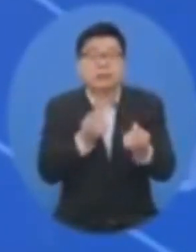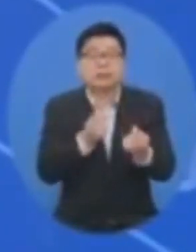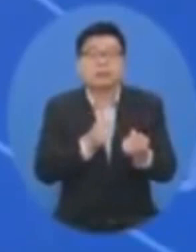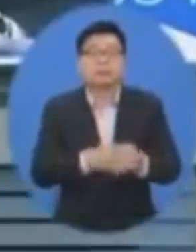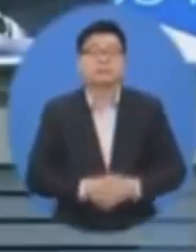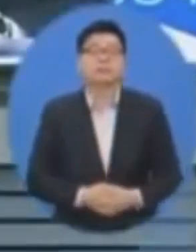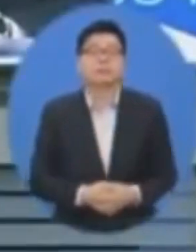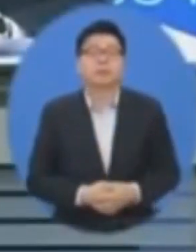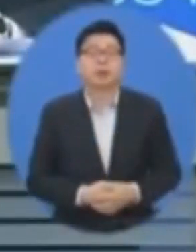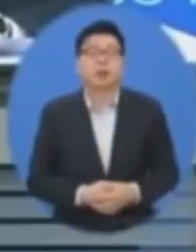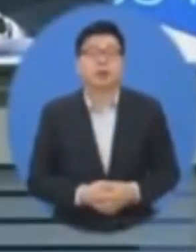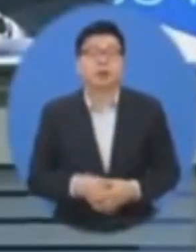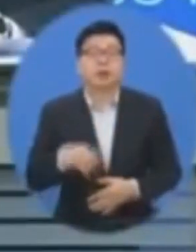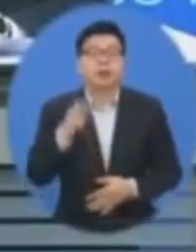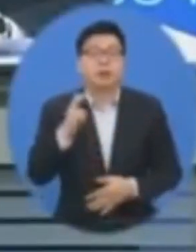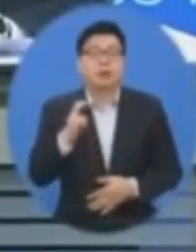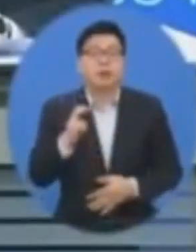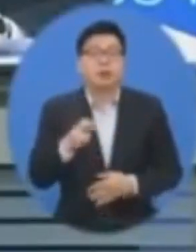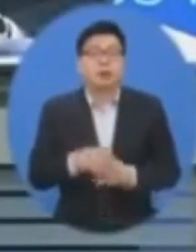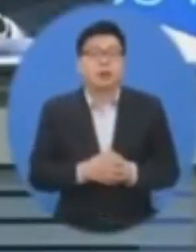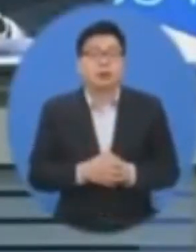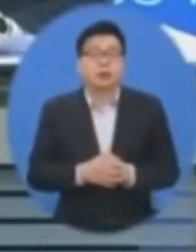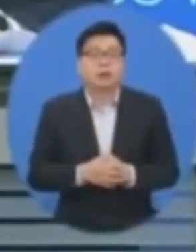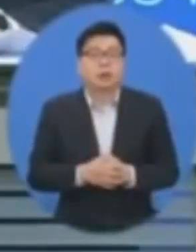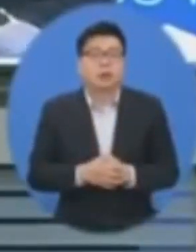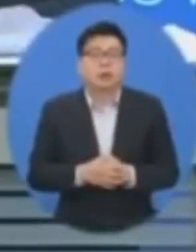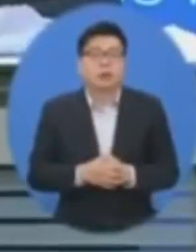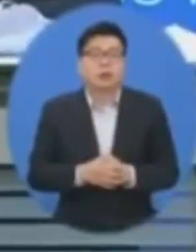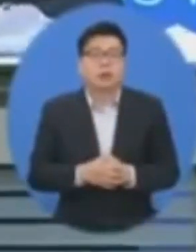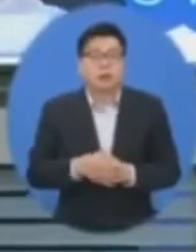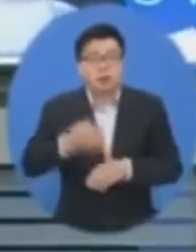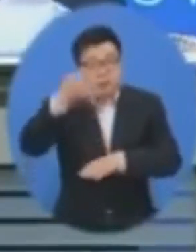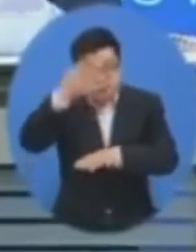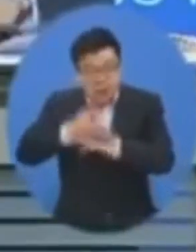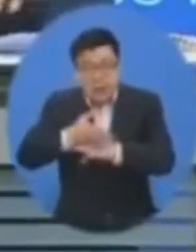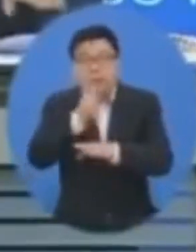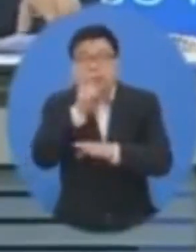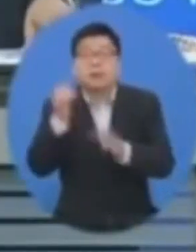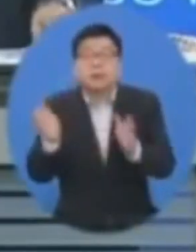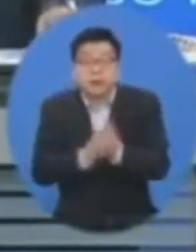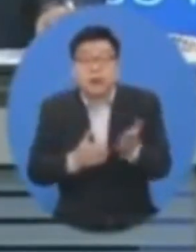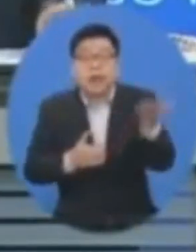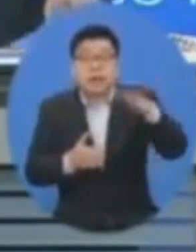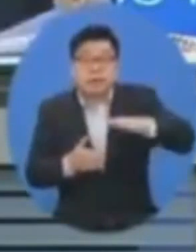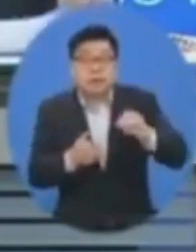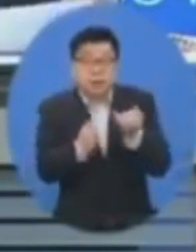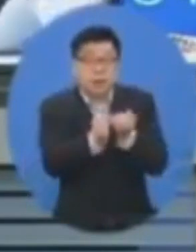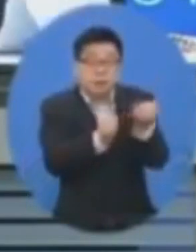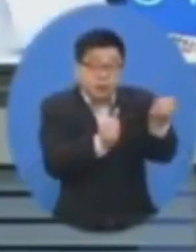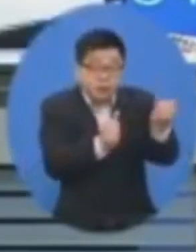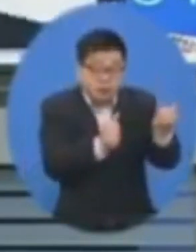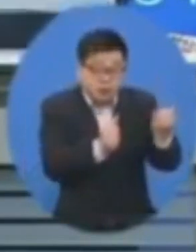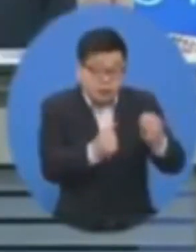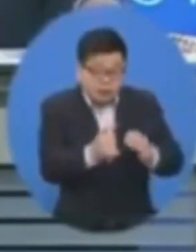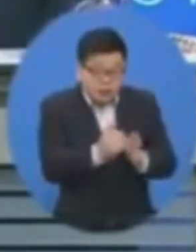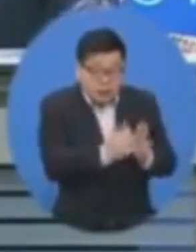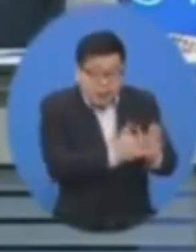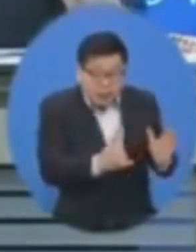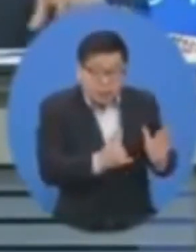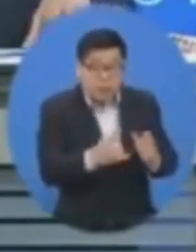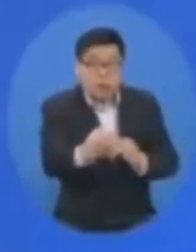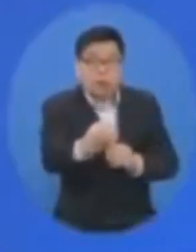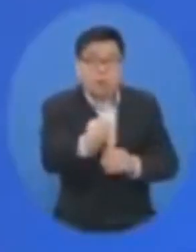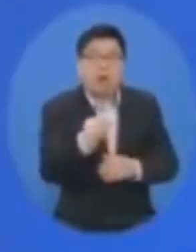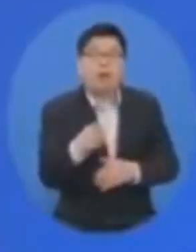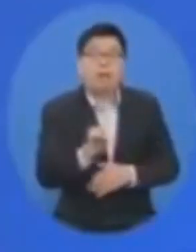보입니다. 혹시 그 사과는 하셨는데요, 사모님이나 가족들은 뭐라고 그러십니까? 이 문제에 대해서.